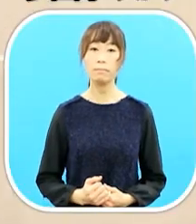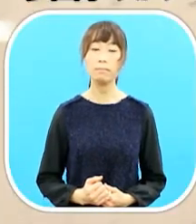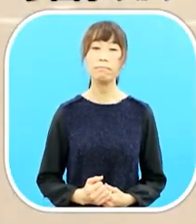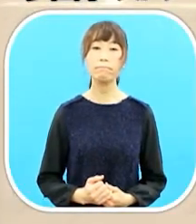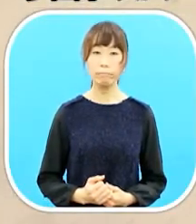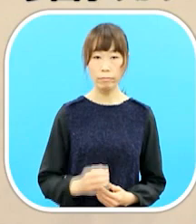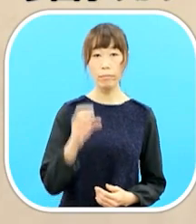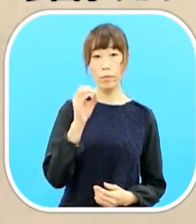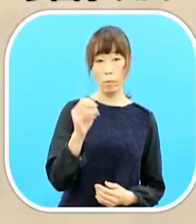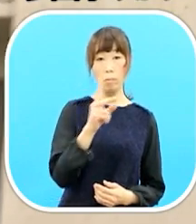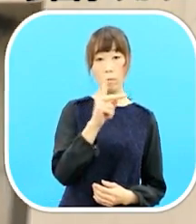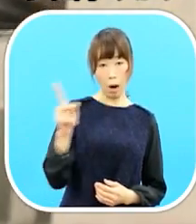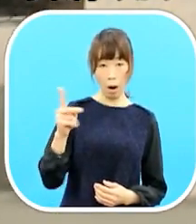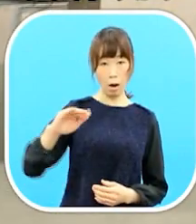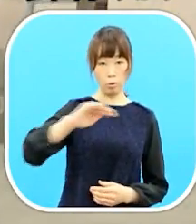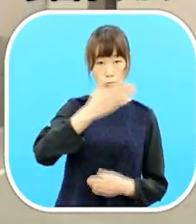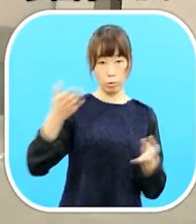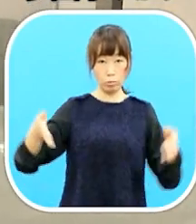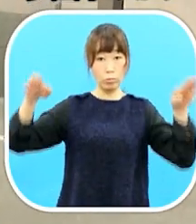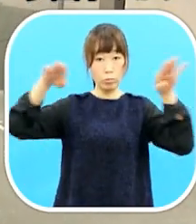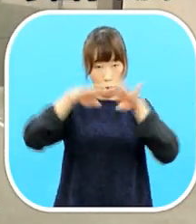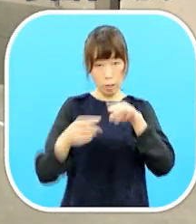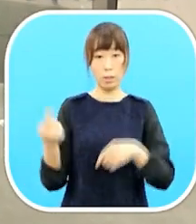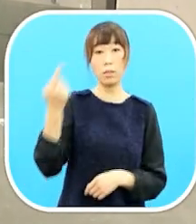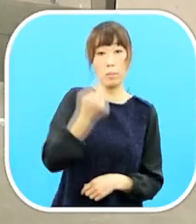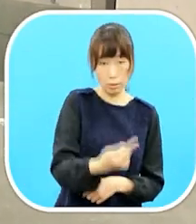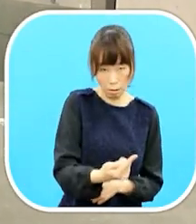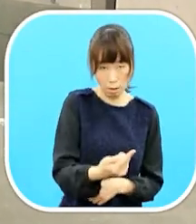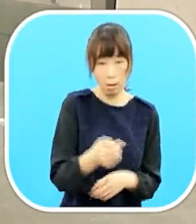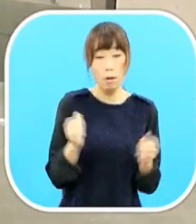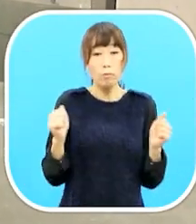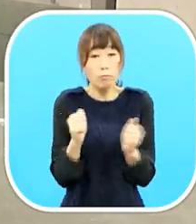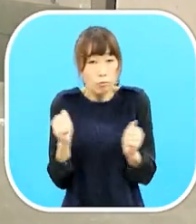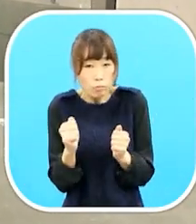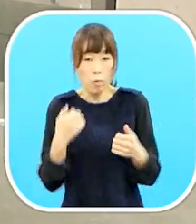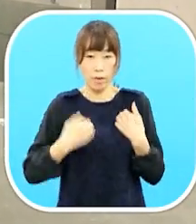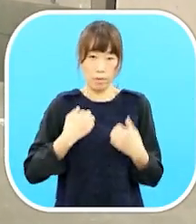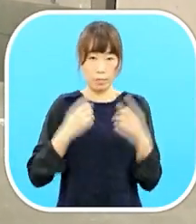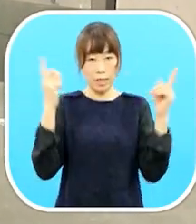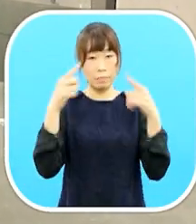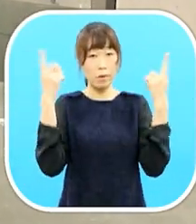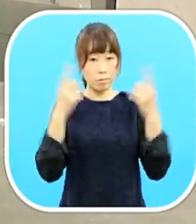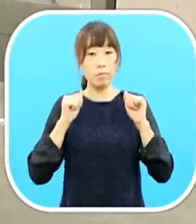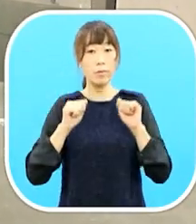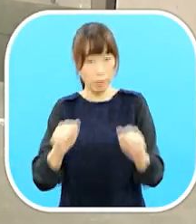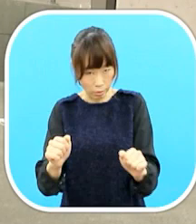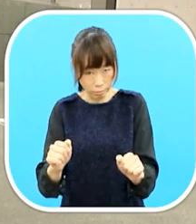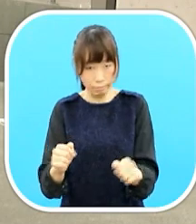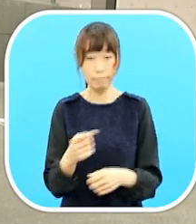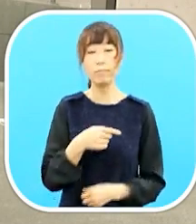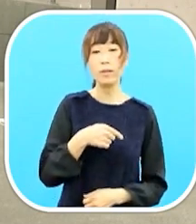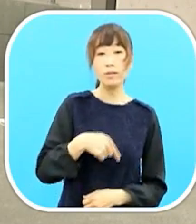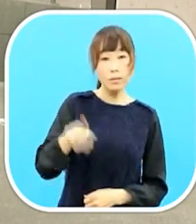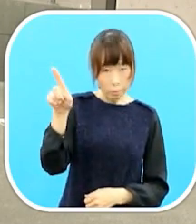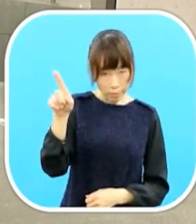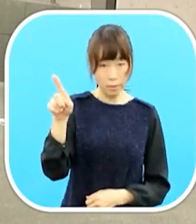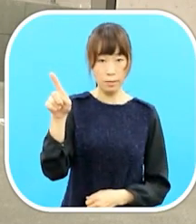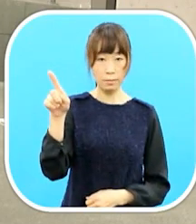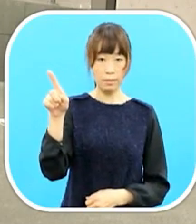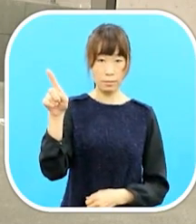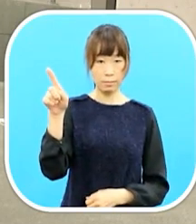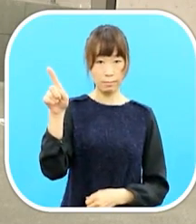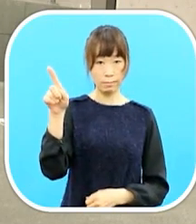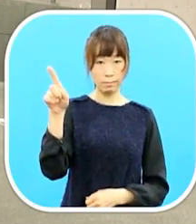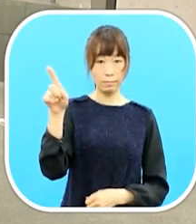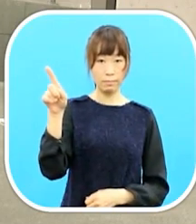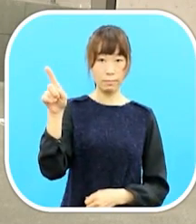男鹿水族館ガオにやってきました。こちらでは冬でも楽しめるイベントを行っているそうです。早速行ってきます